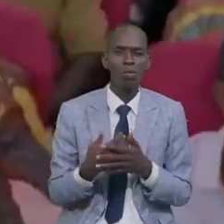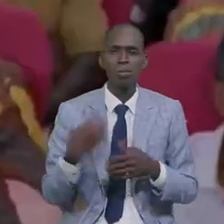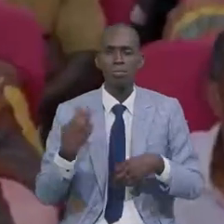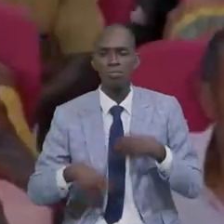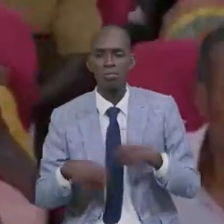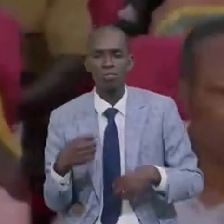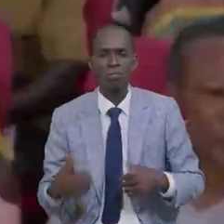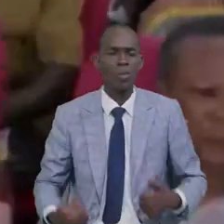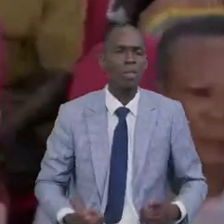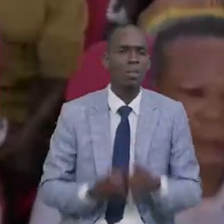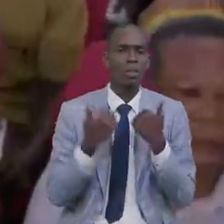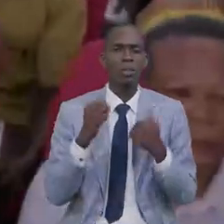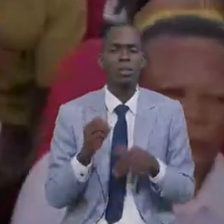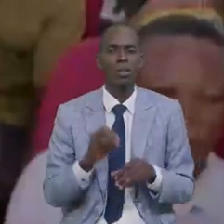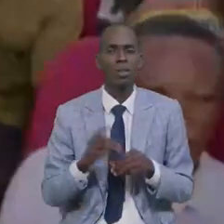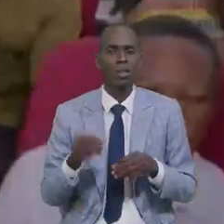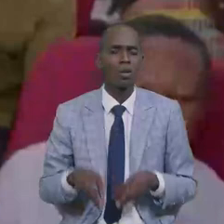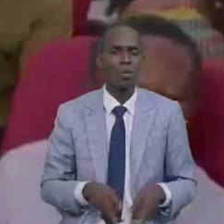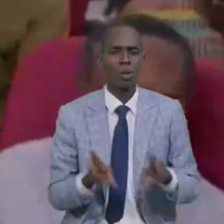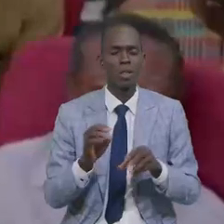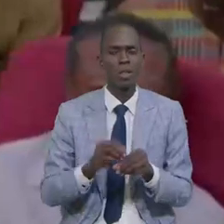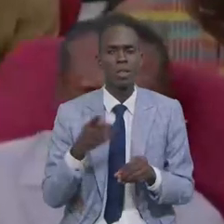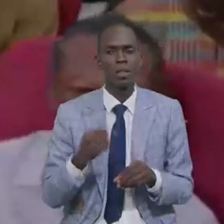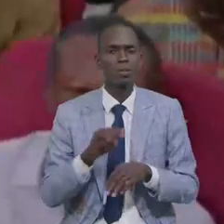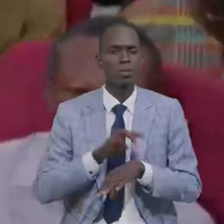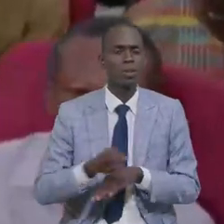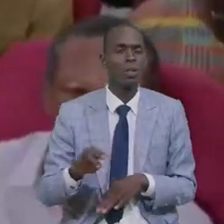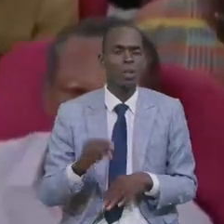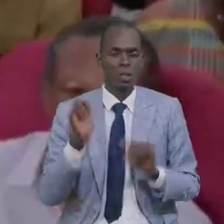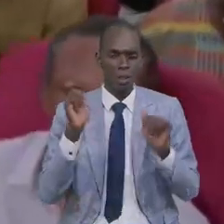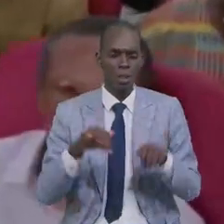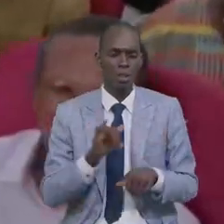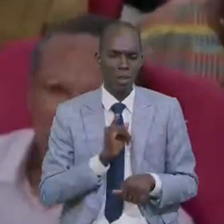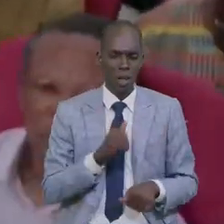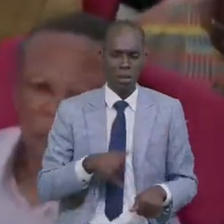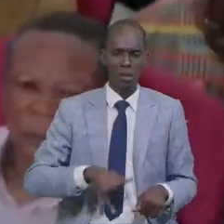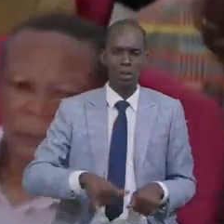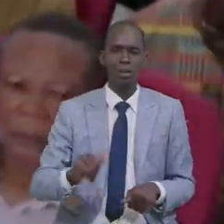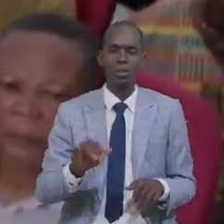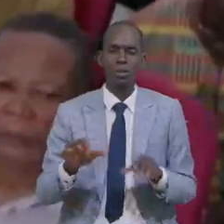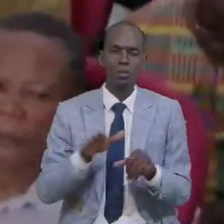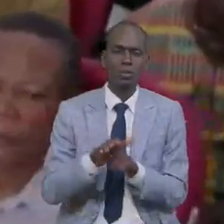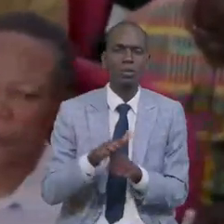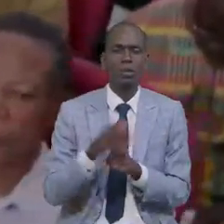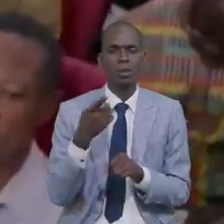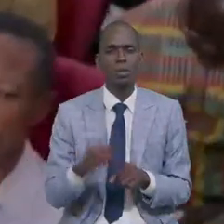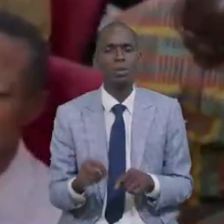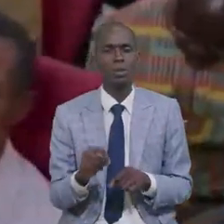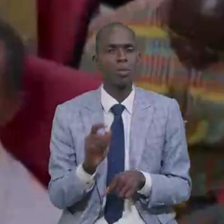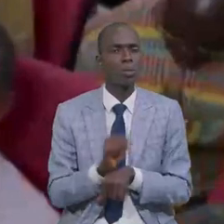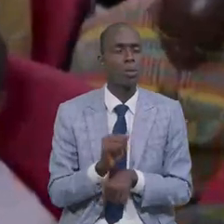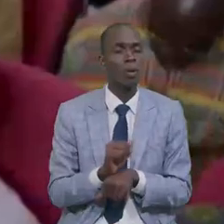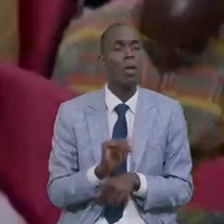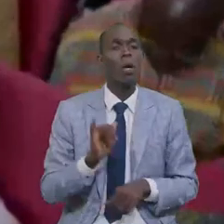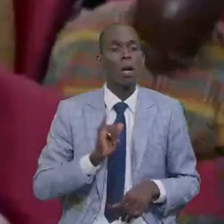Avec tous les défis, les problèmes du jour et du ministère. Est-ce que je peux accomplir la volonté de